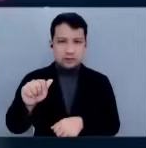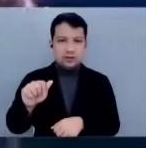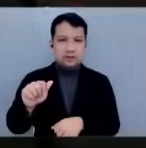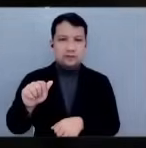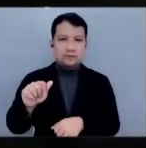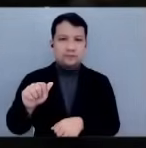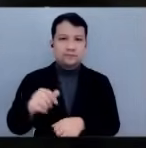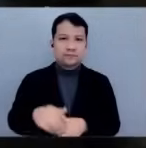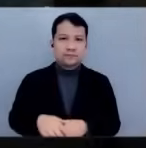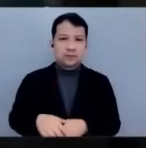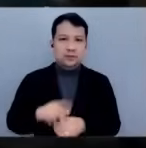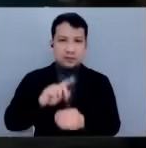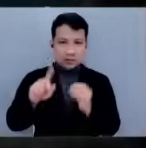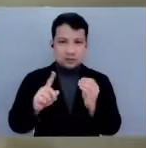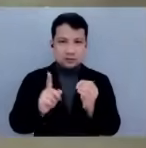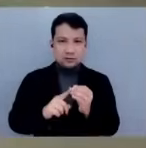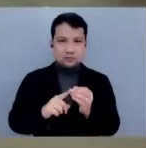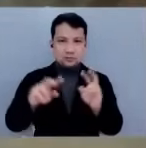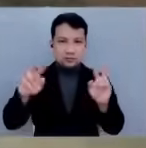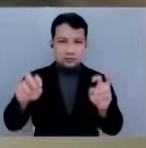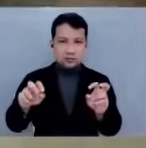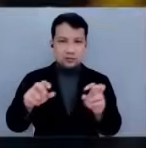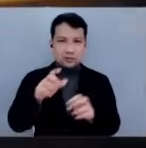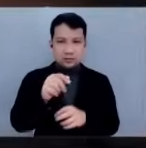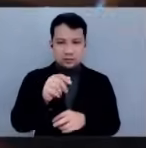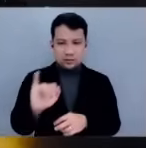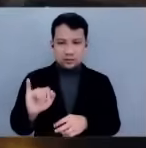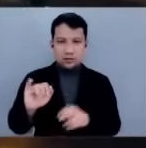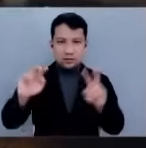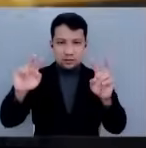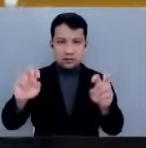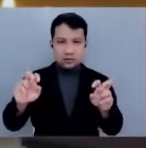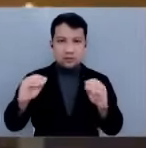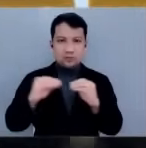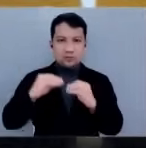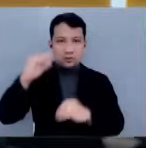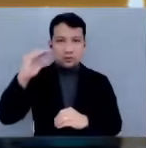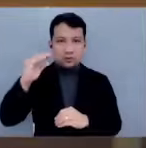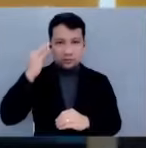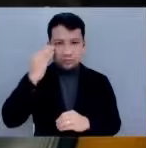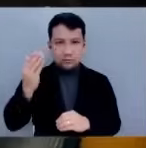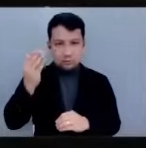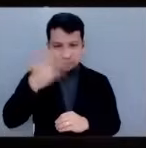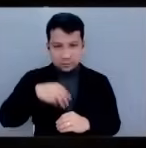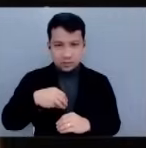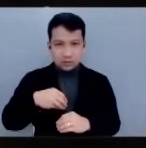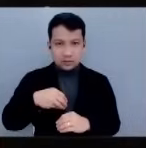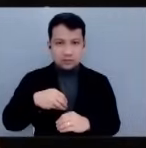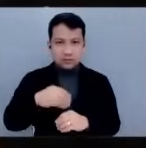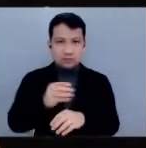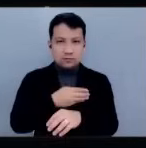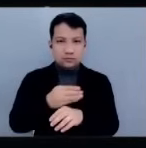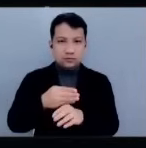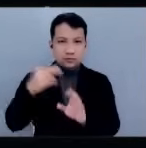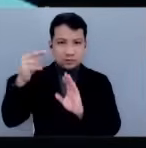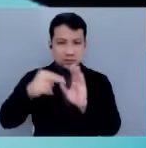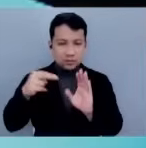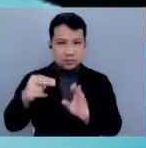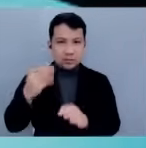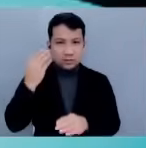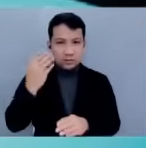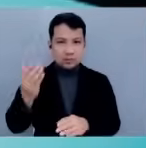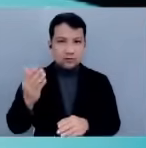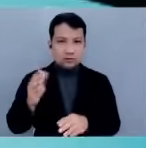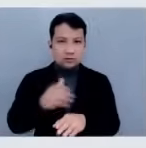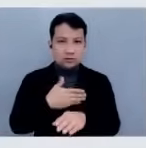Tampok din dito ang unique AI theme na lalo pang nagpaganda sa music video. Kasama ang kantang